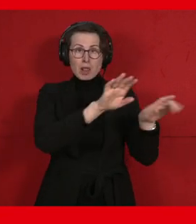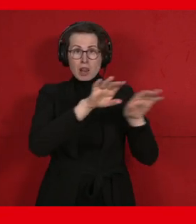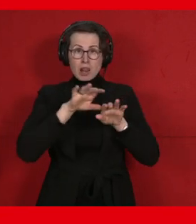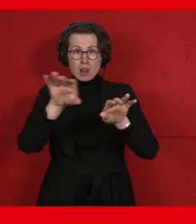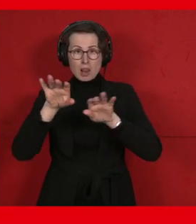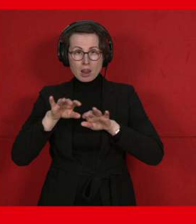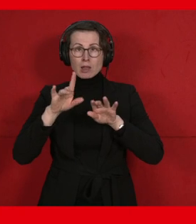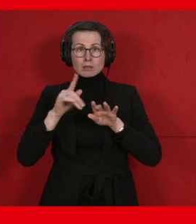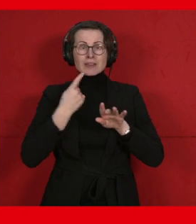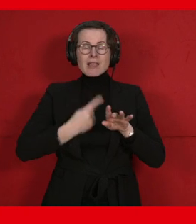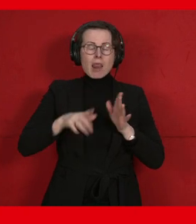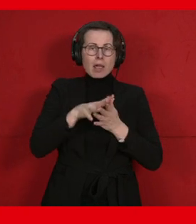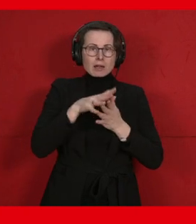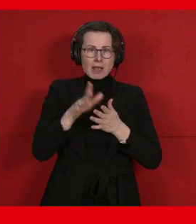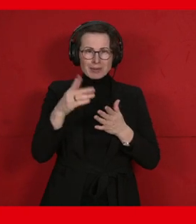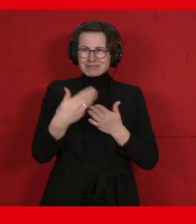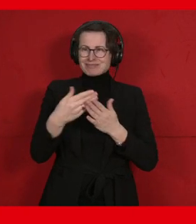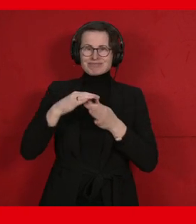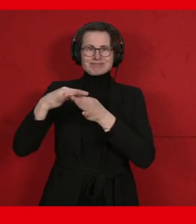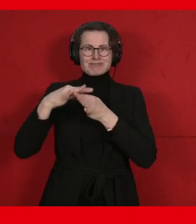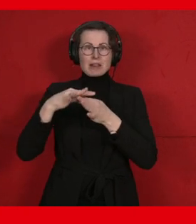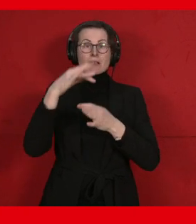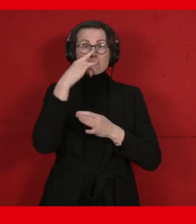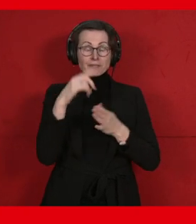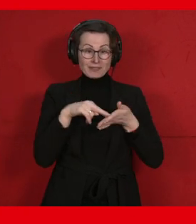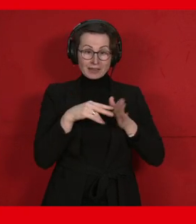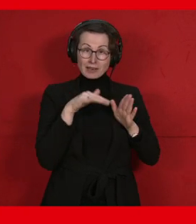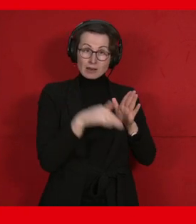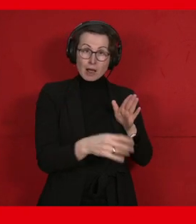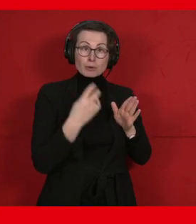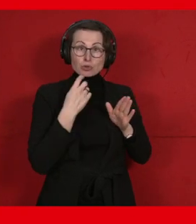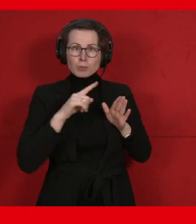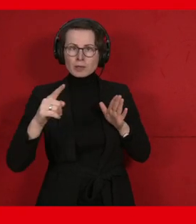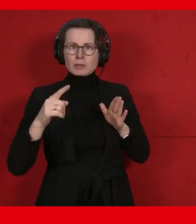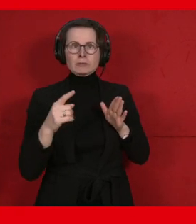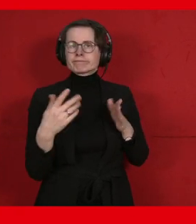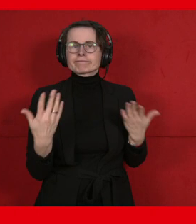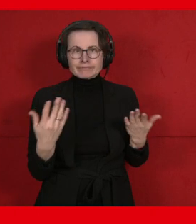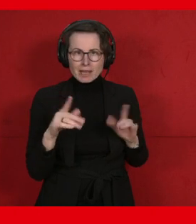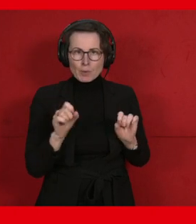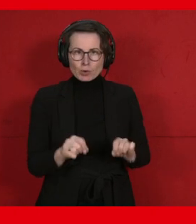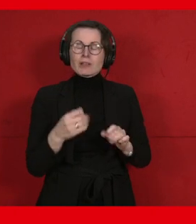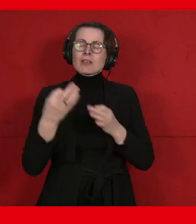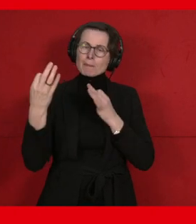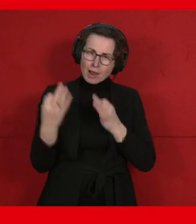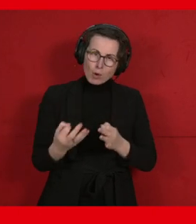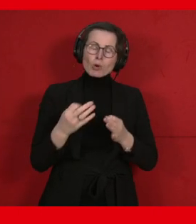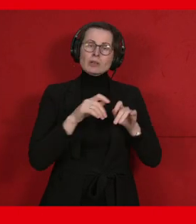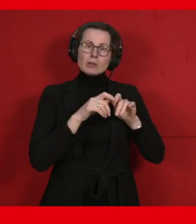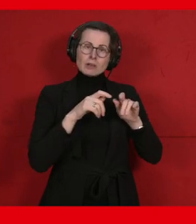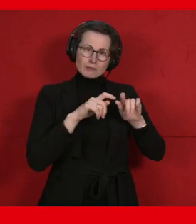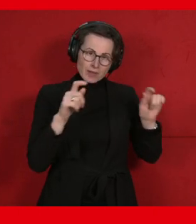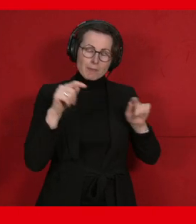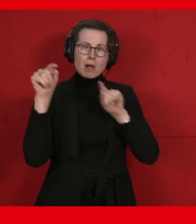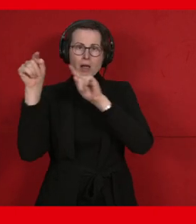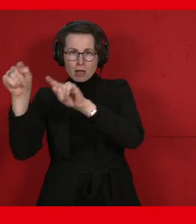damit steht und fällt es. Wenn wir die Technologien haben und den Strom nicht, dann geht es halt auch nicht. Und deswegen, wir brauchen wirklich diesen Dialog in jeder der